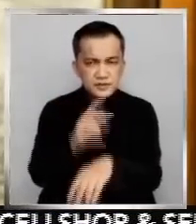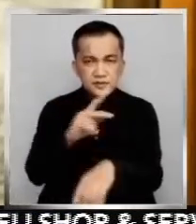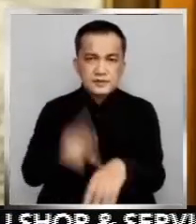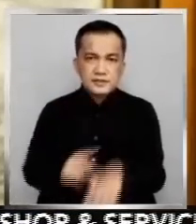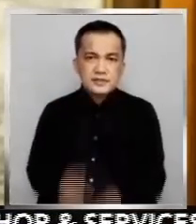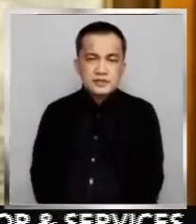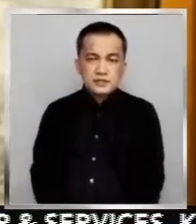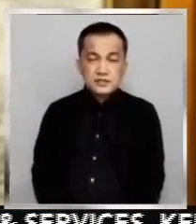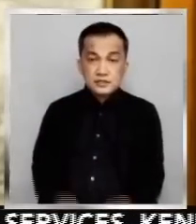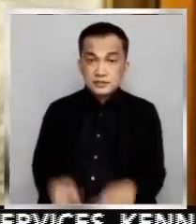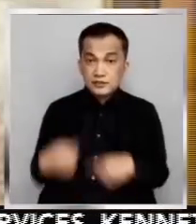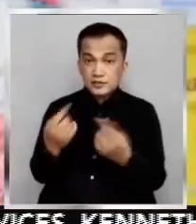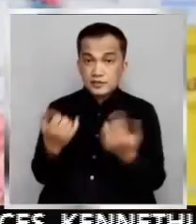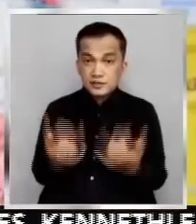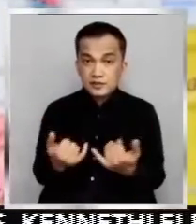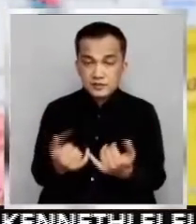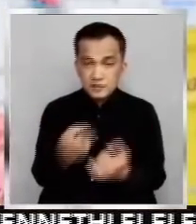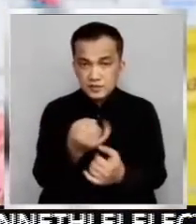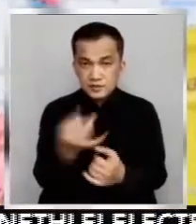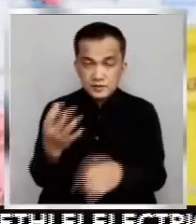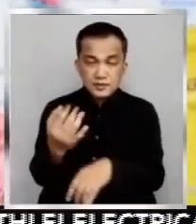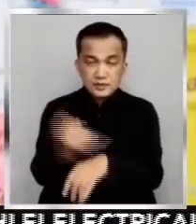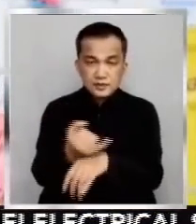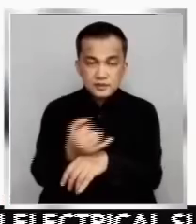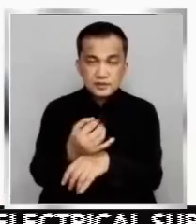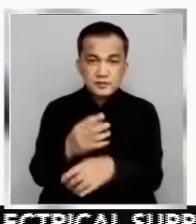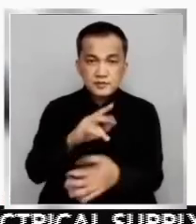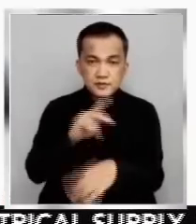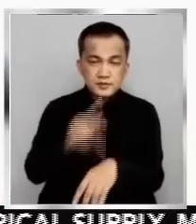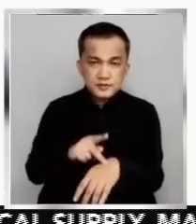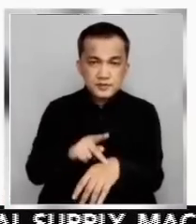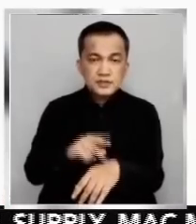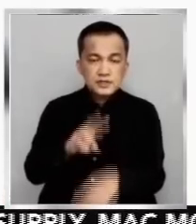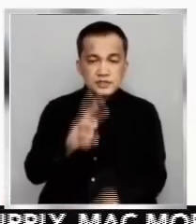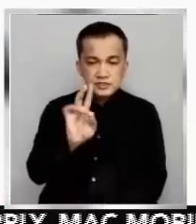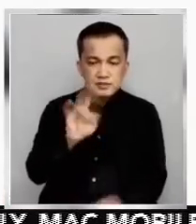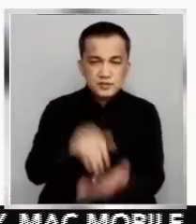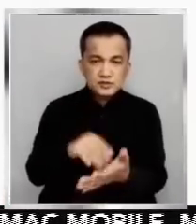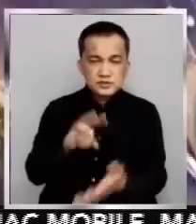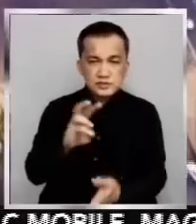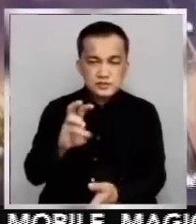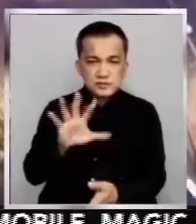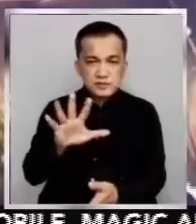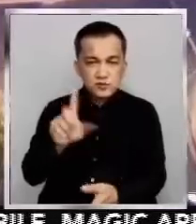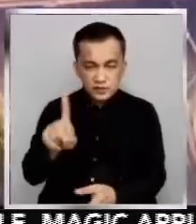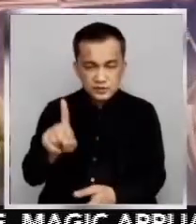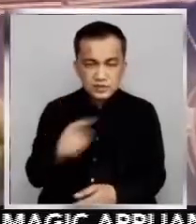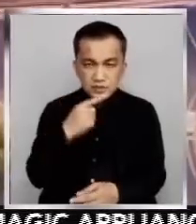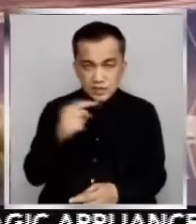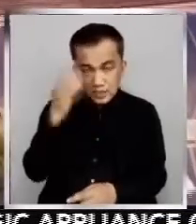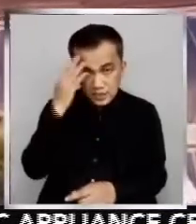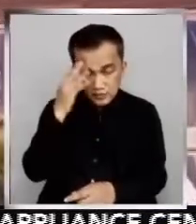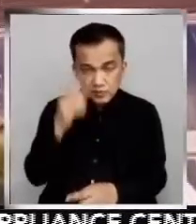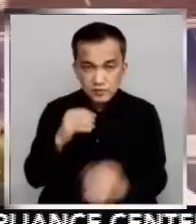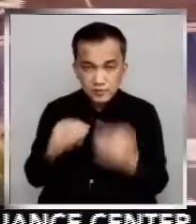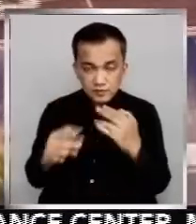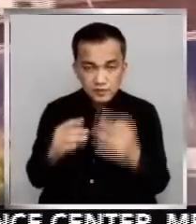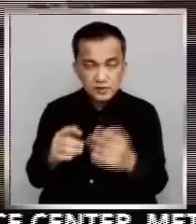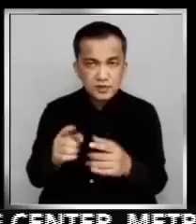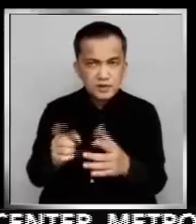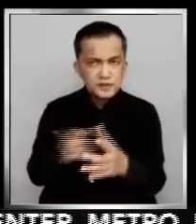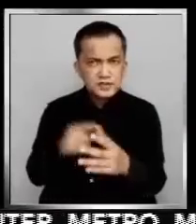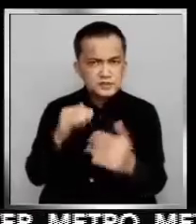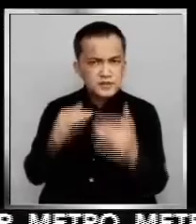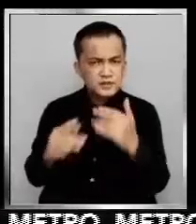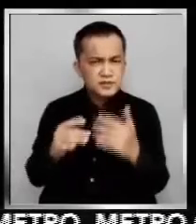sa ngayon, ang bilang ng mga isla sa Pilipinas ay 7,641. Kung ito ang latest sa ating mapa, alam niyo ba kung ano naman ang pinakaunang mapa ng ating